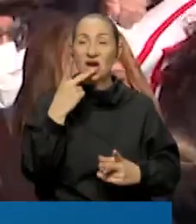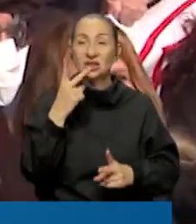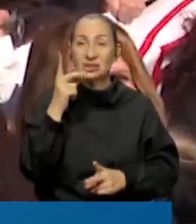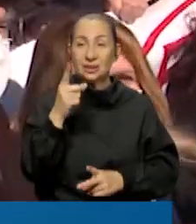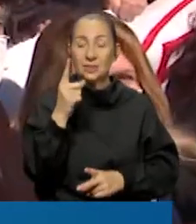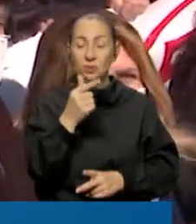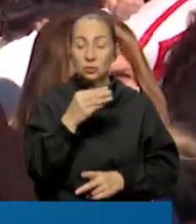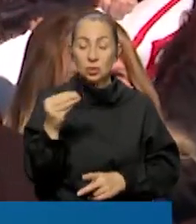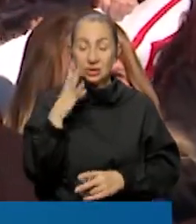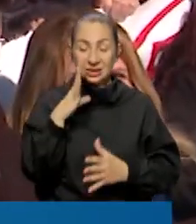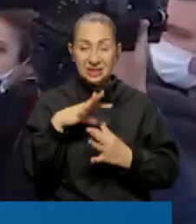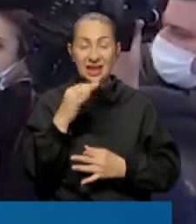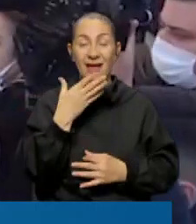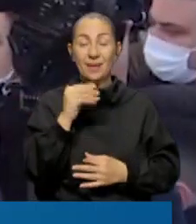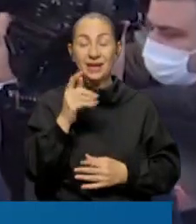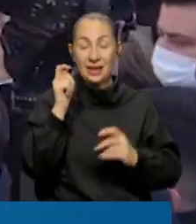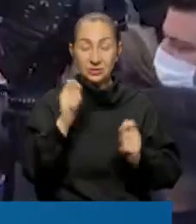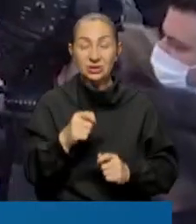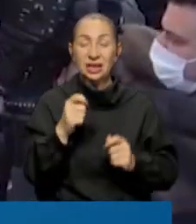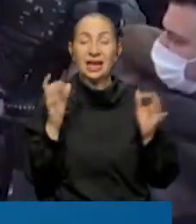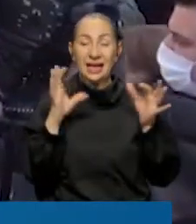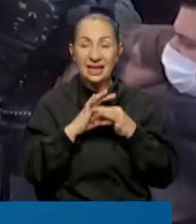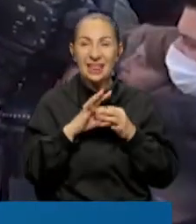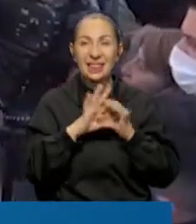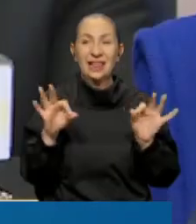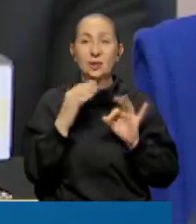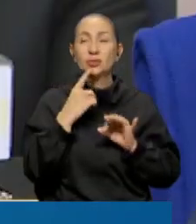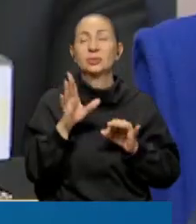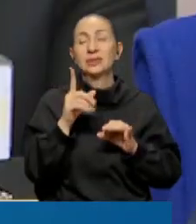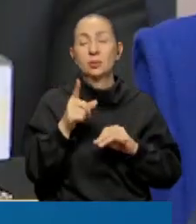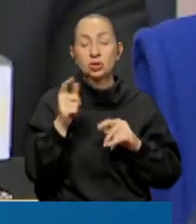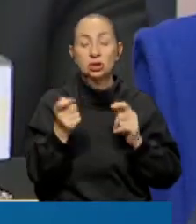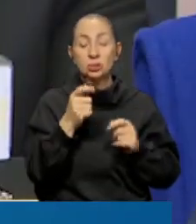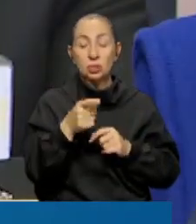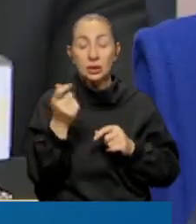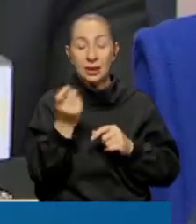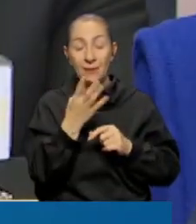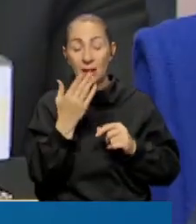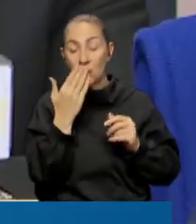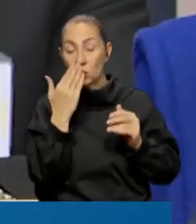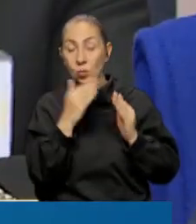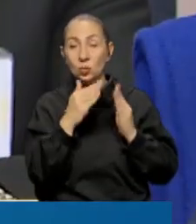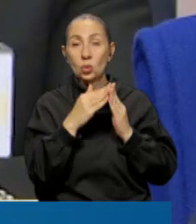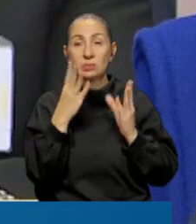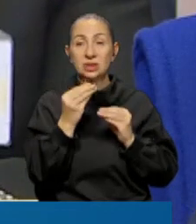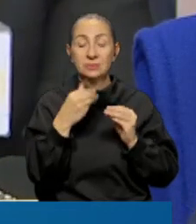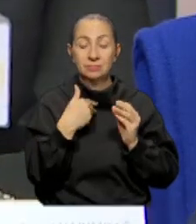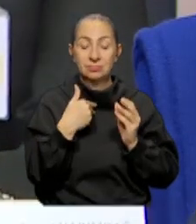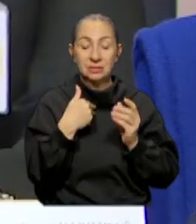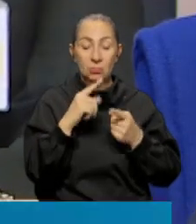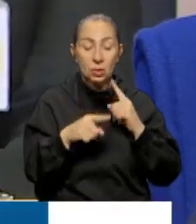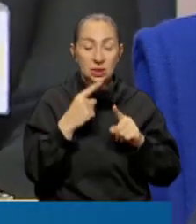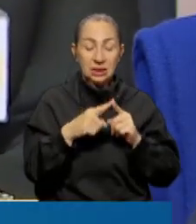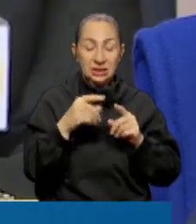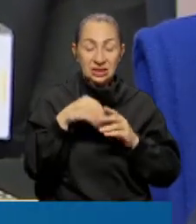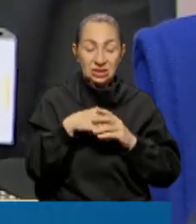açıkladığı 1,5 milyon kişinin emekli edileceğine ilişkin net konuşmadı. Bu çalışma, bu rakamlara ulaşılması, çıkış politikasının ortaya